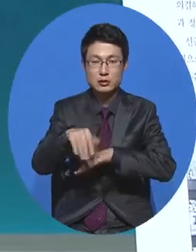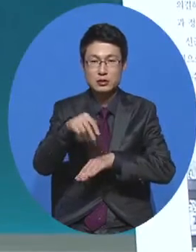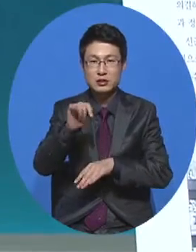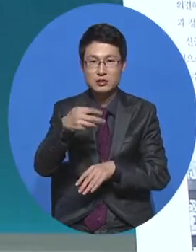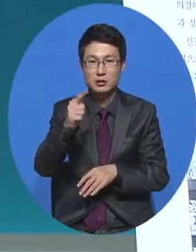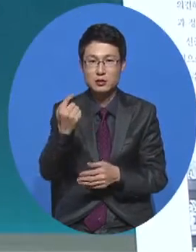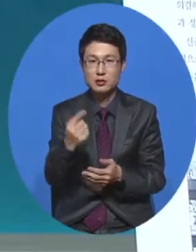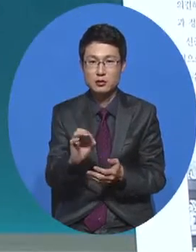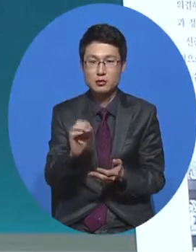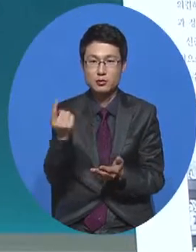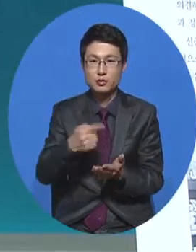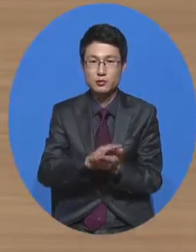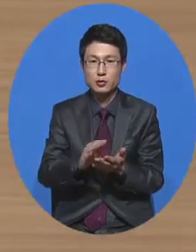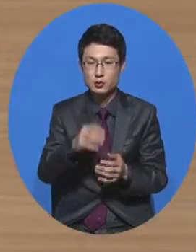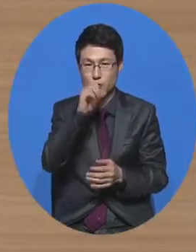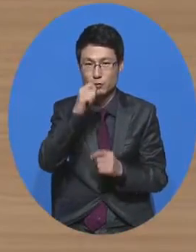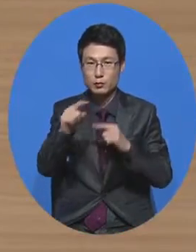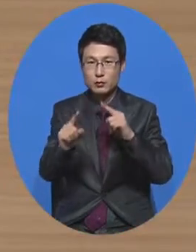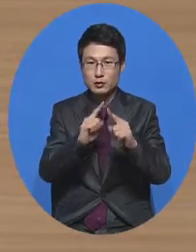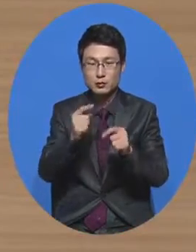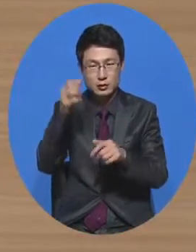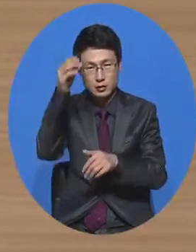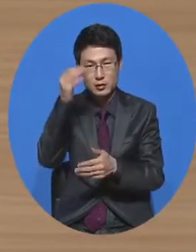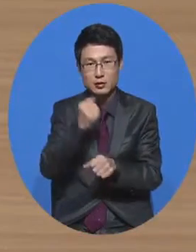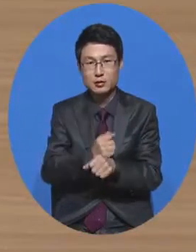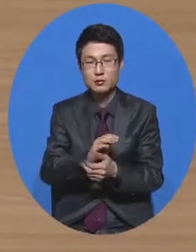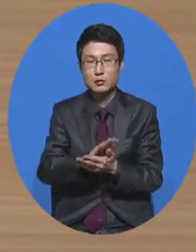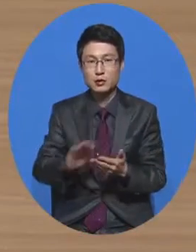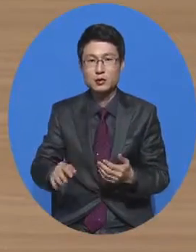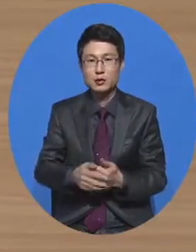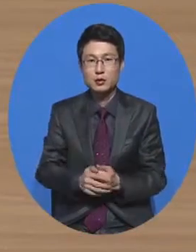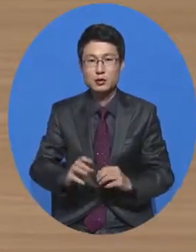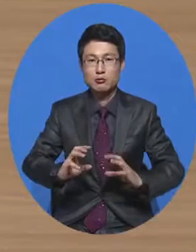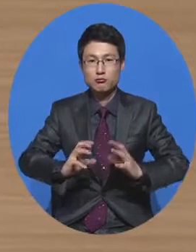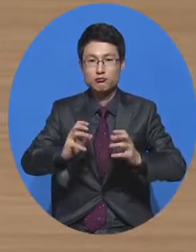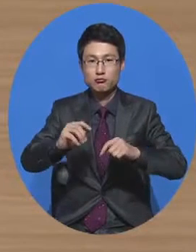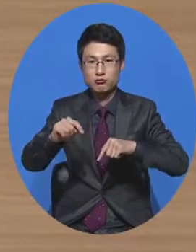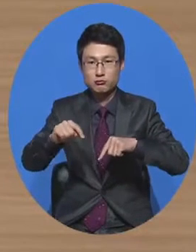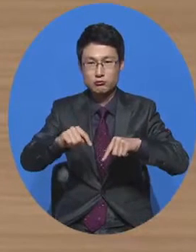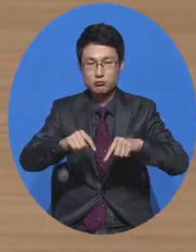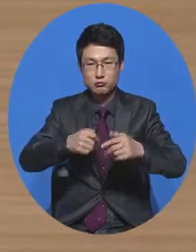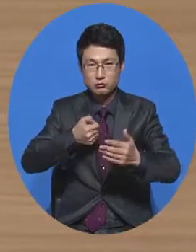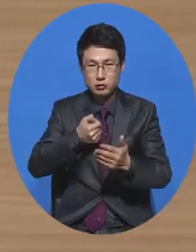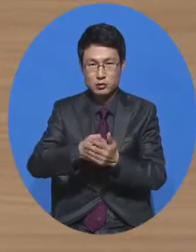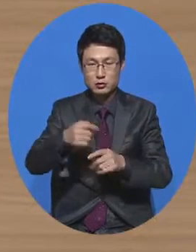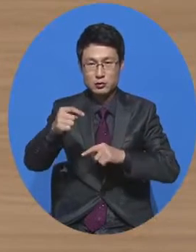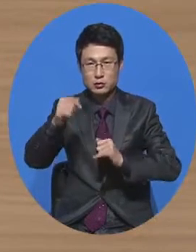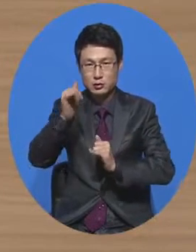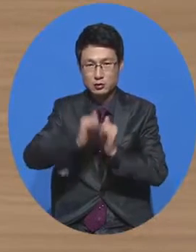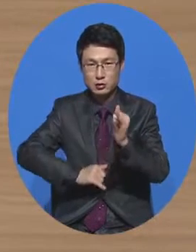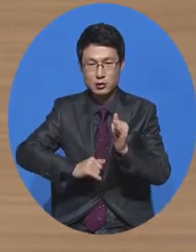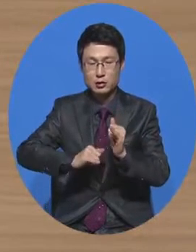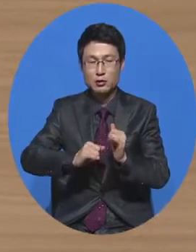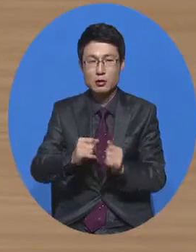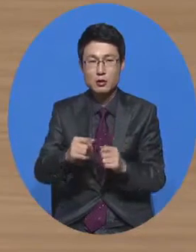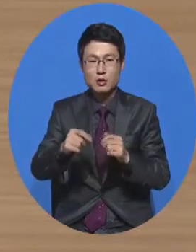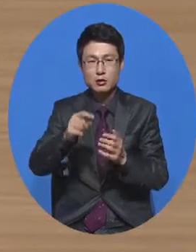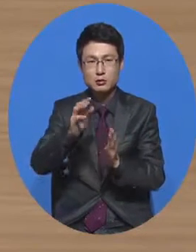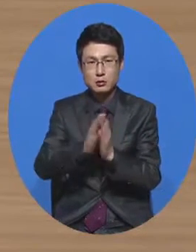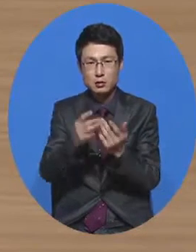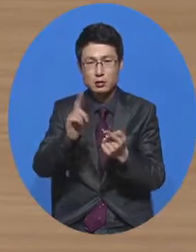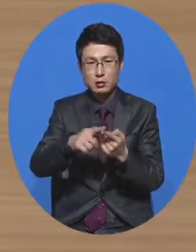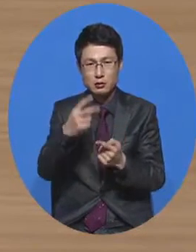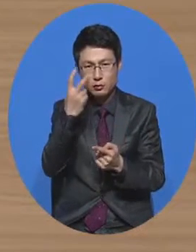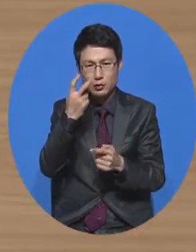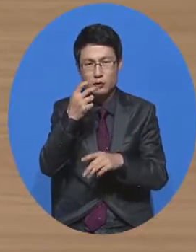오늘 좋은 말씀들 길에 하겠습니다 국정 역사교과서 의 현장 검토 본 말 그대로